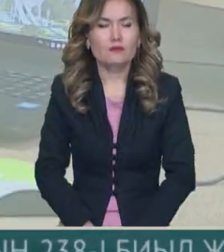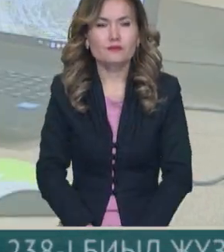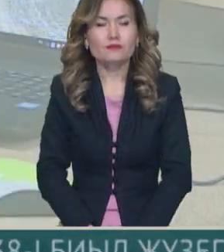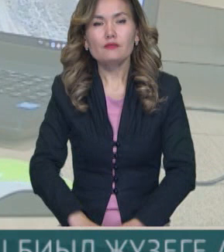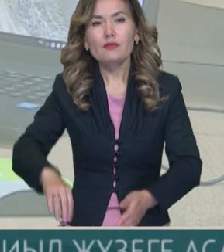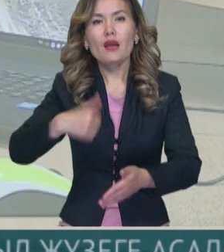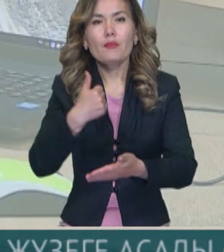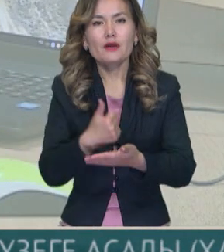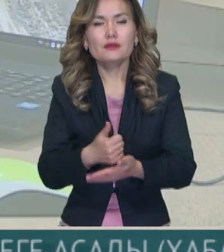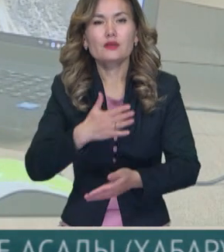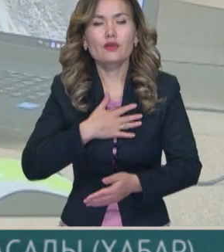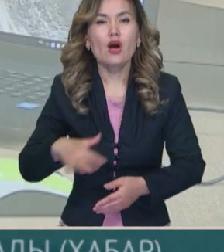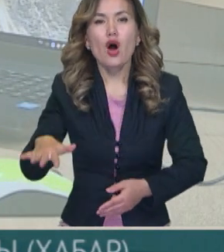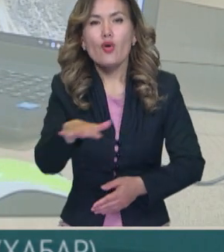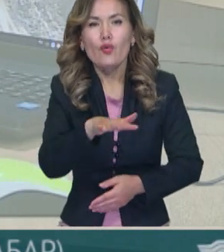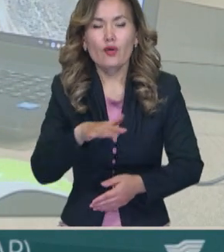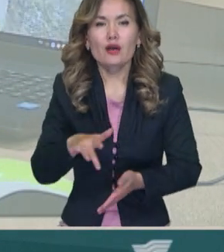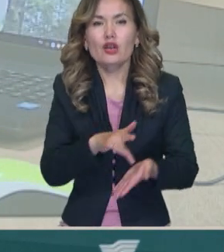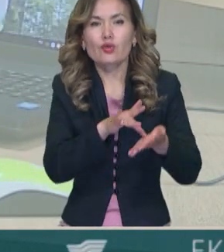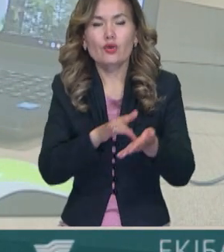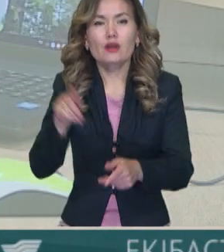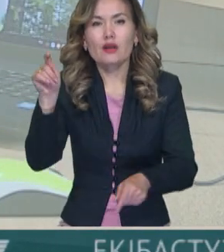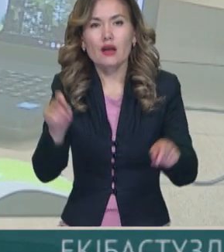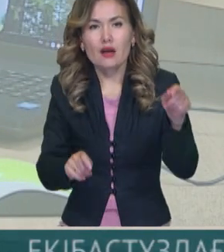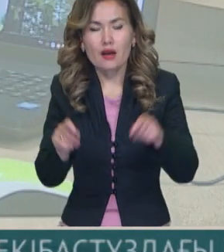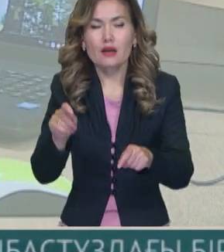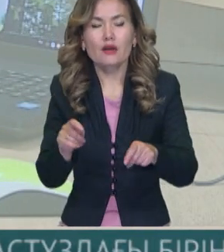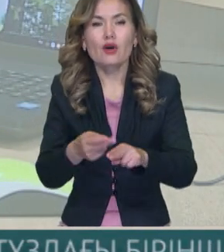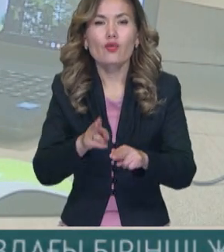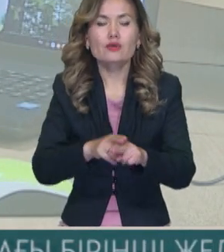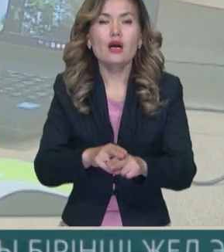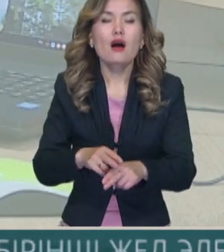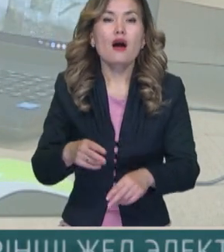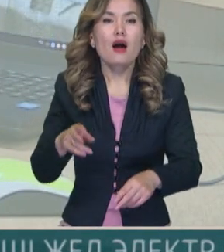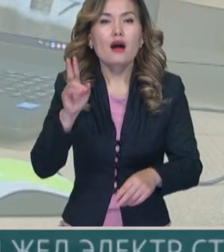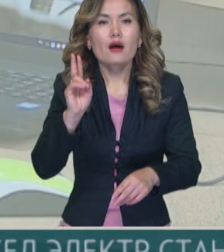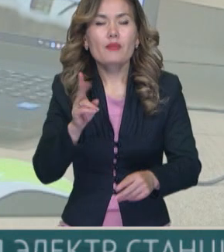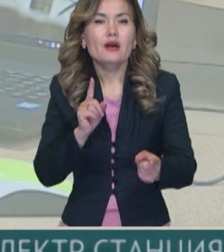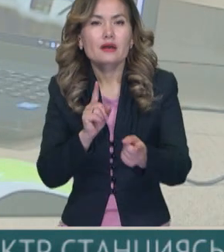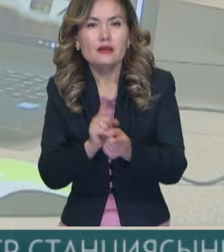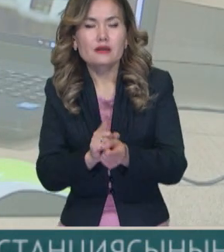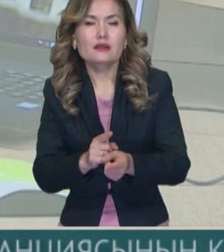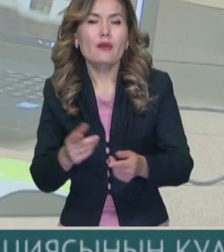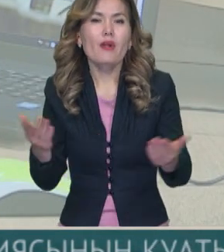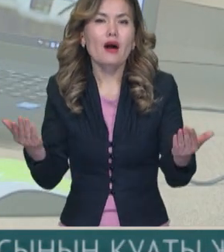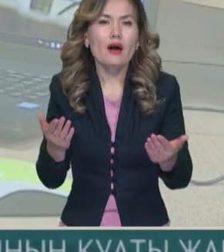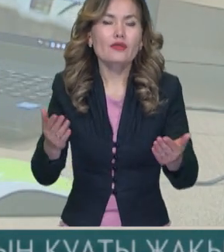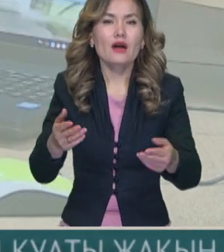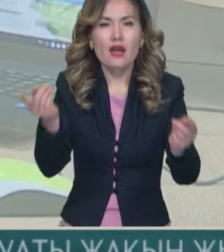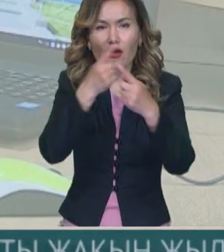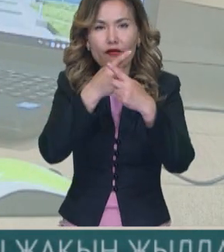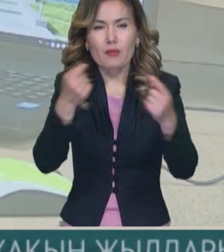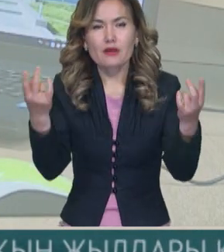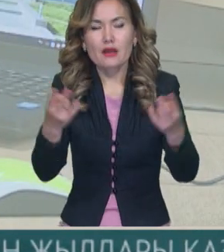Ең бастысы біздің өңірге келген турист қайда тоқтап, қайда баратындығынан, кіммен кездесіп, демалысын кім ұйымдастыратындығынан хабардар болады.